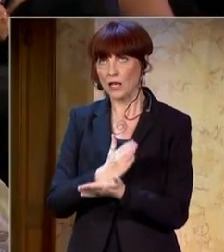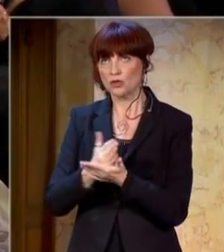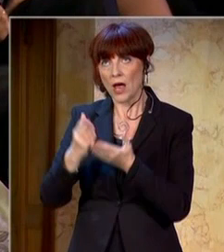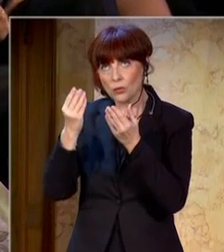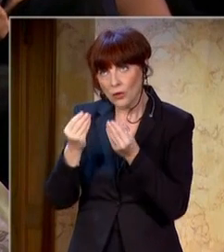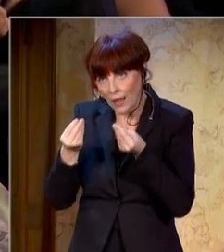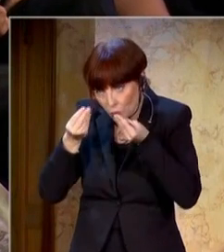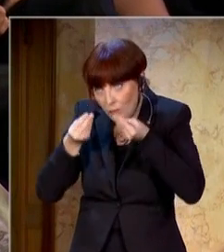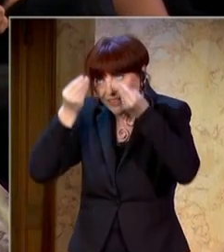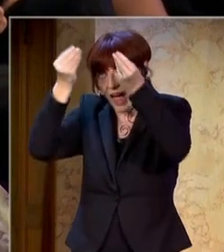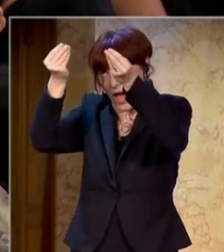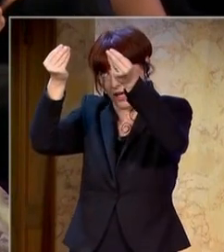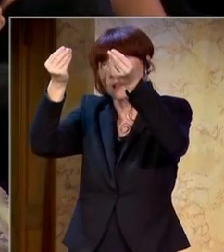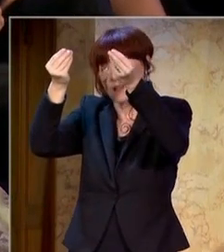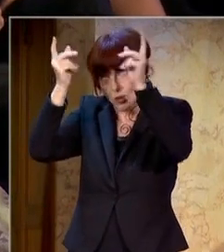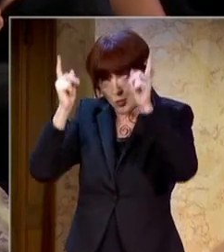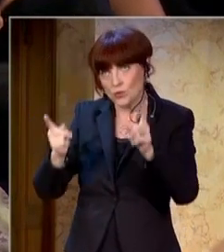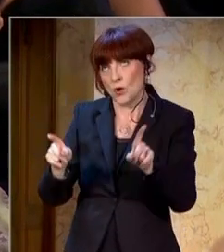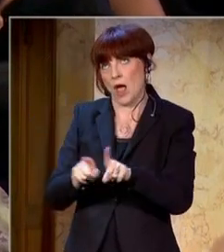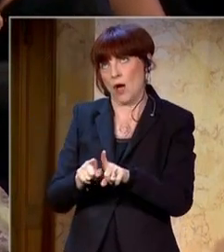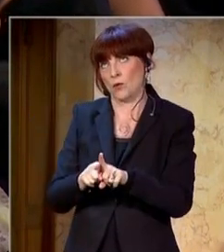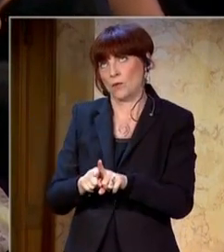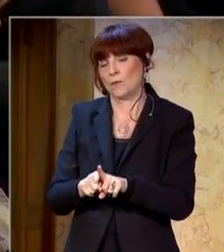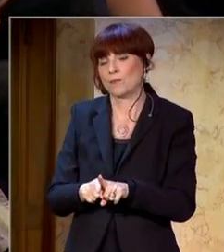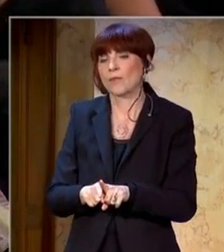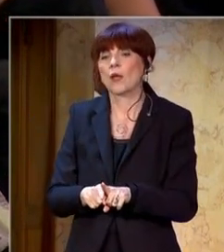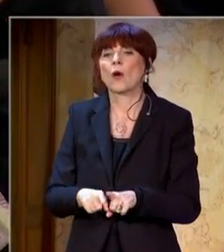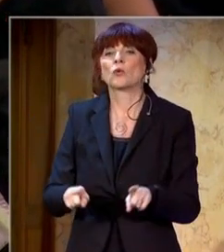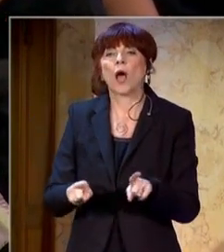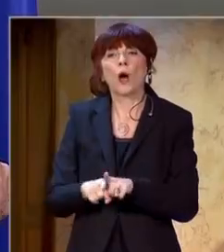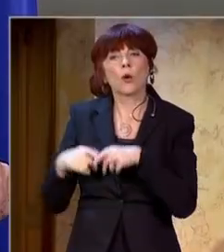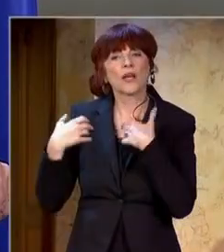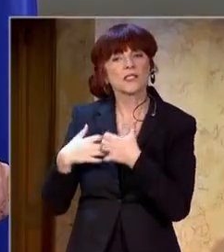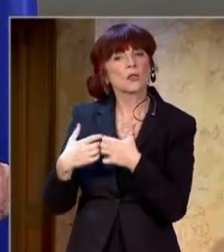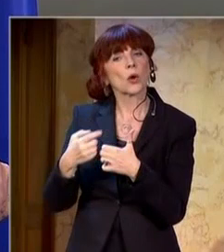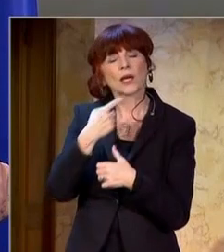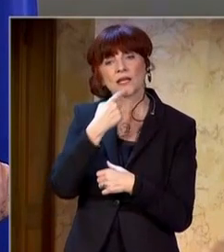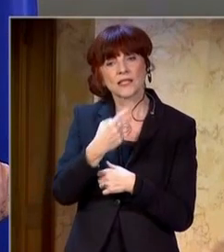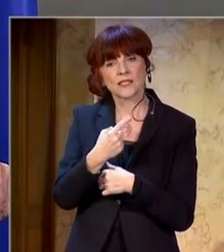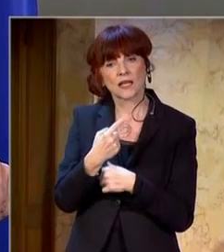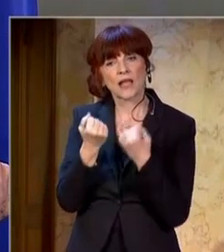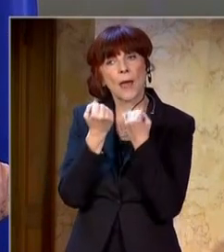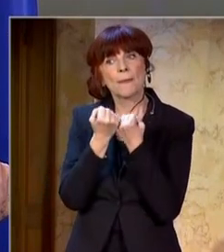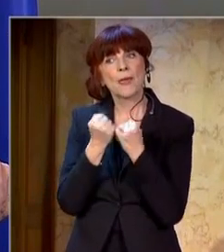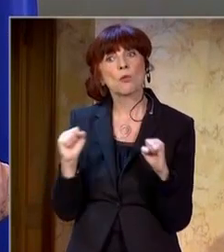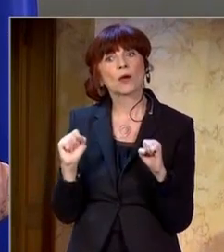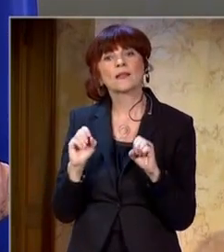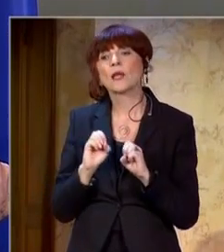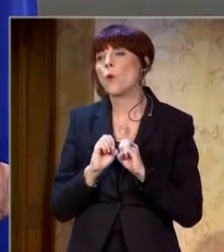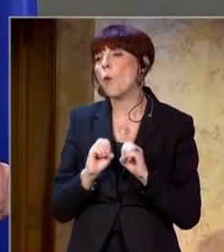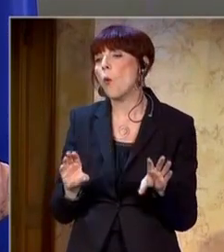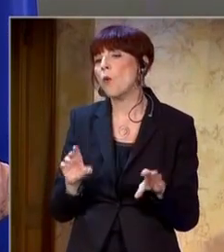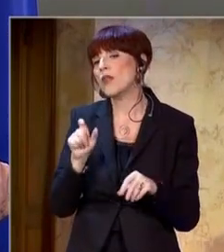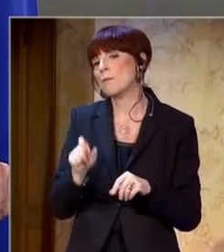Eigenstaatlichkeit. Was Historiker auch immer wieder gesagt haben, ist, dass es eine Demokratie gewesen wäre ohne Demokraten. Ich glaube,